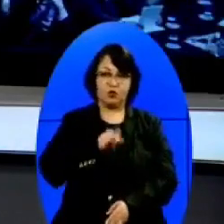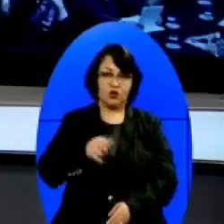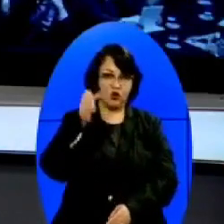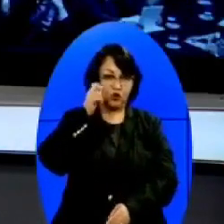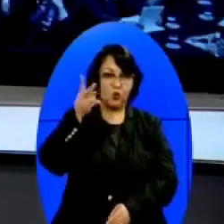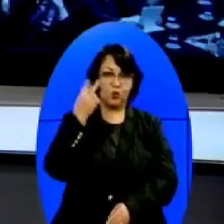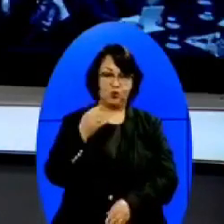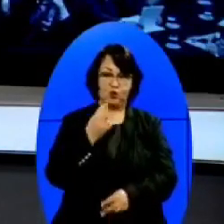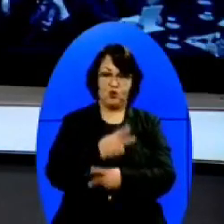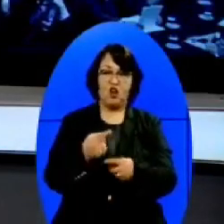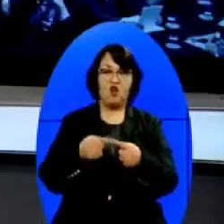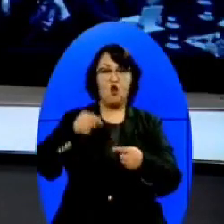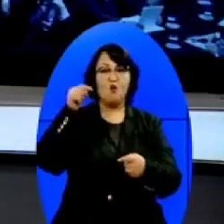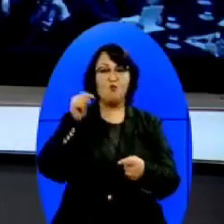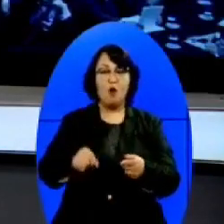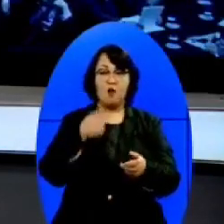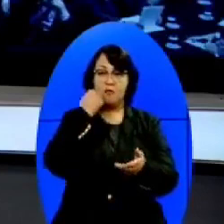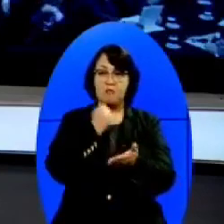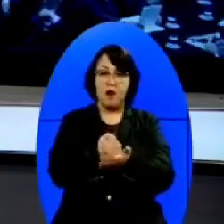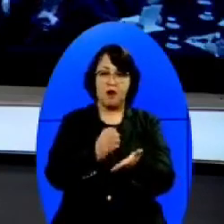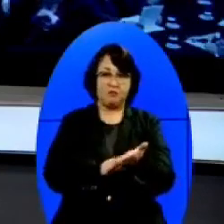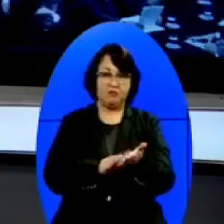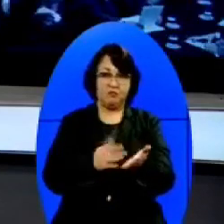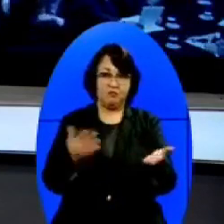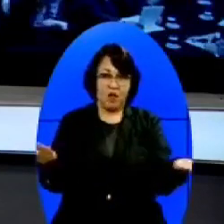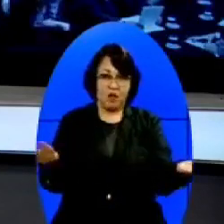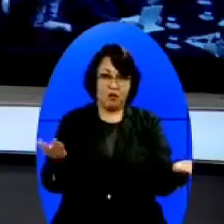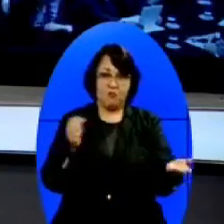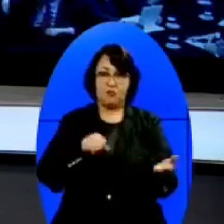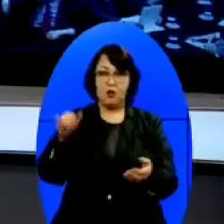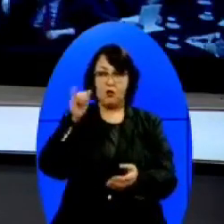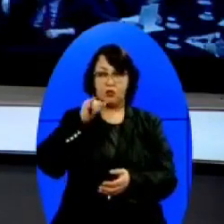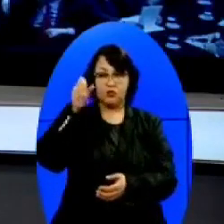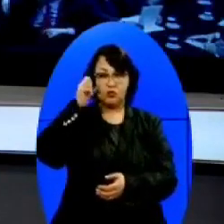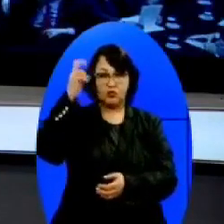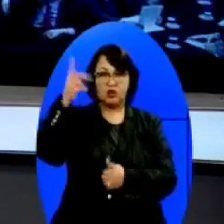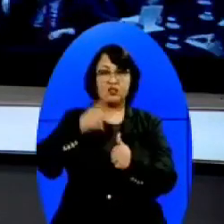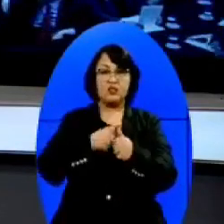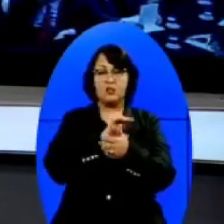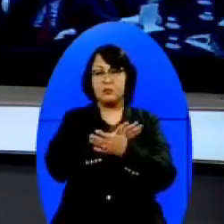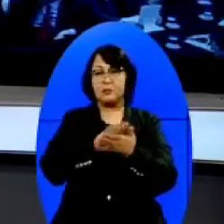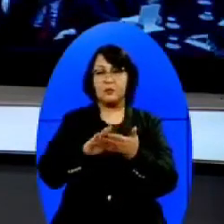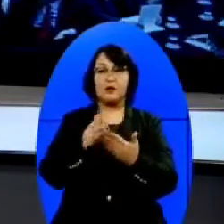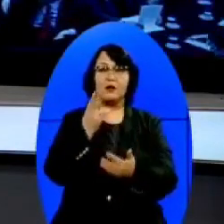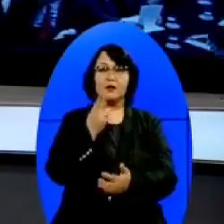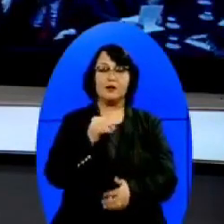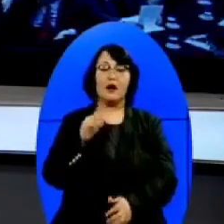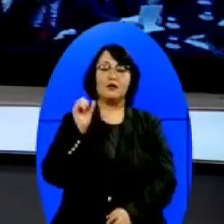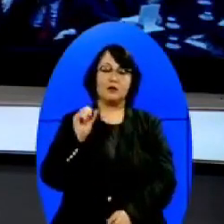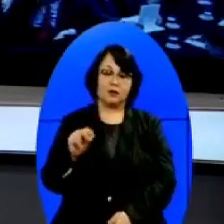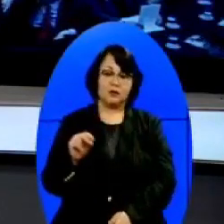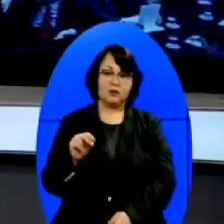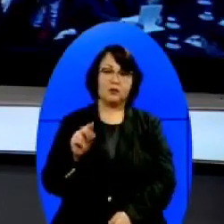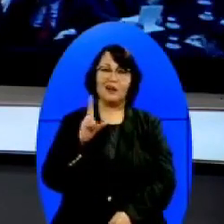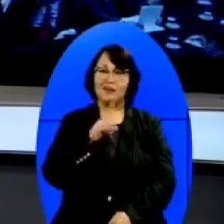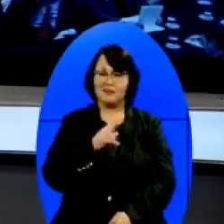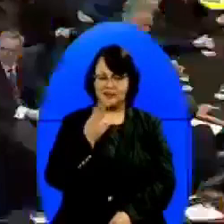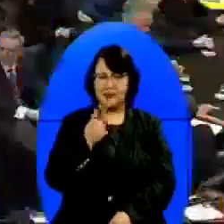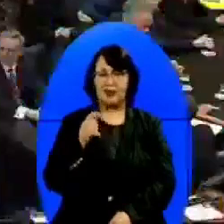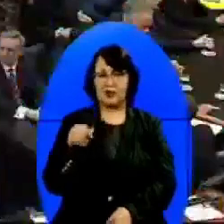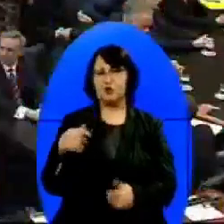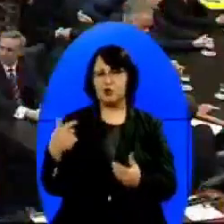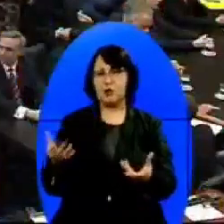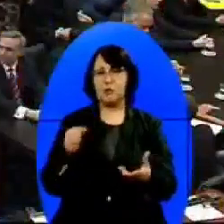нотолж чадаагүй учраас түүнийг цагаатгаж байна. За ингэснээр цагаан орны тэргүүн дараагийн ерөнхийлөгчийн сонгуул хүртэл судлаа хадгалж үлдэх юм а.